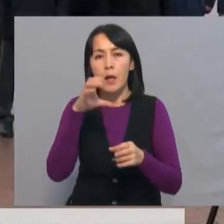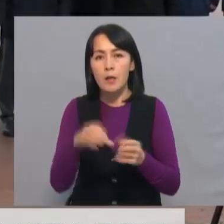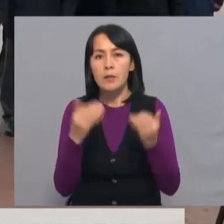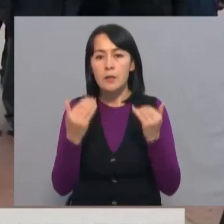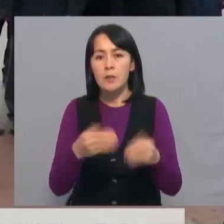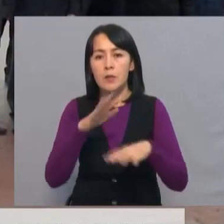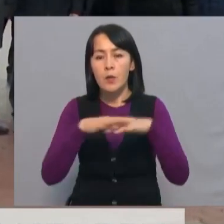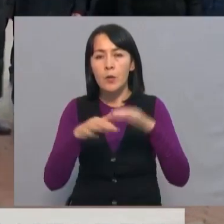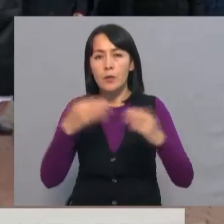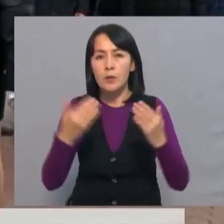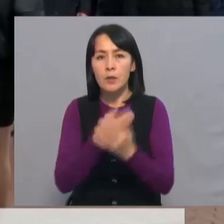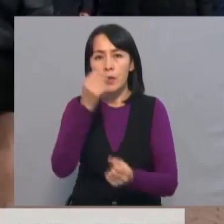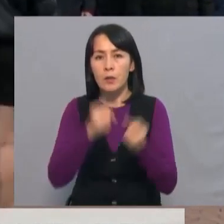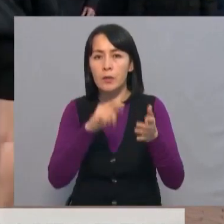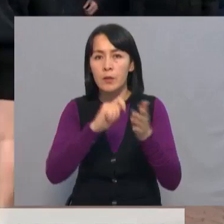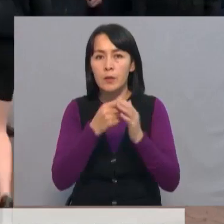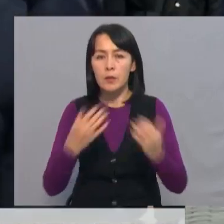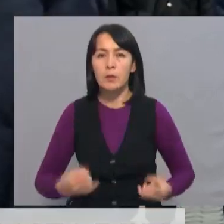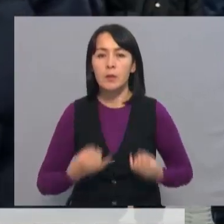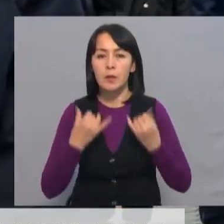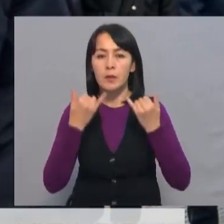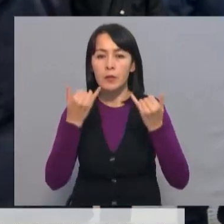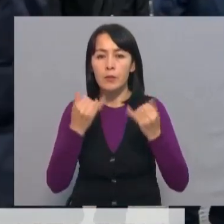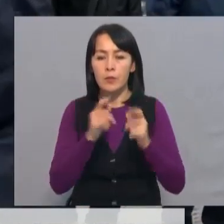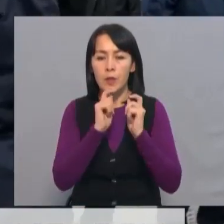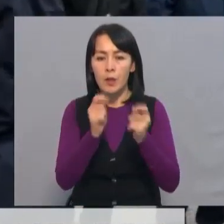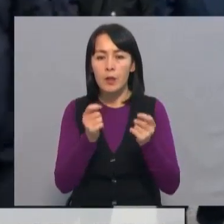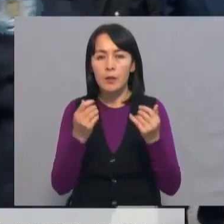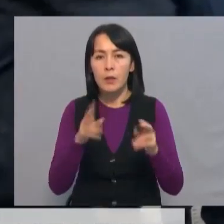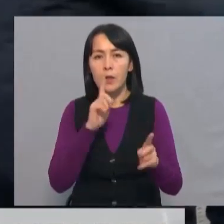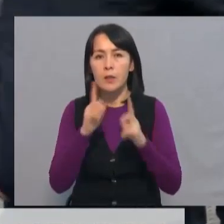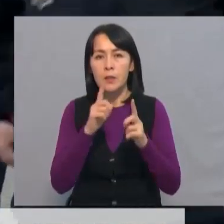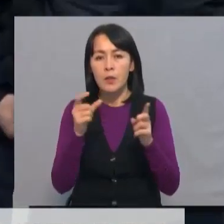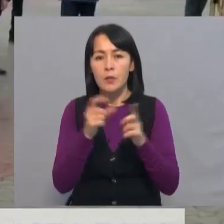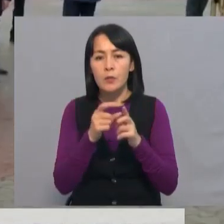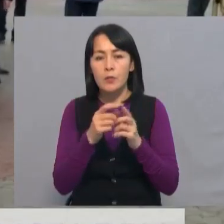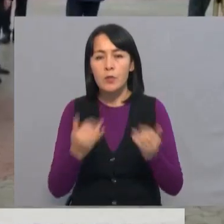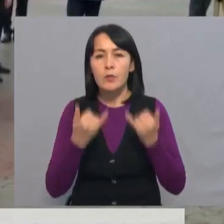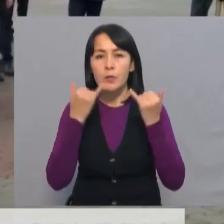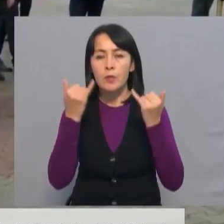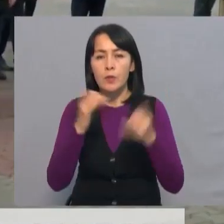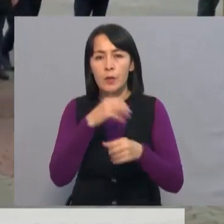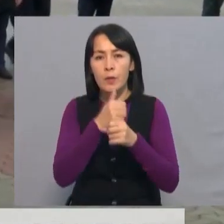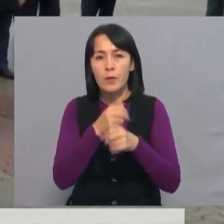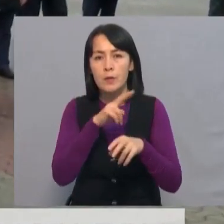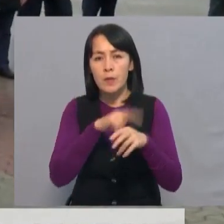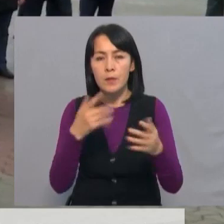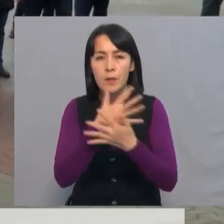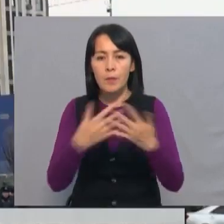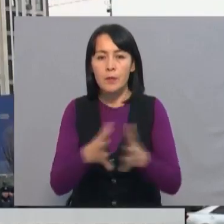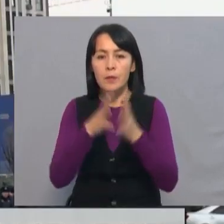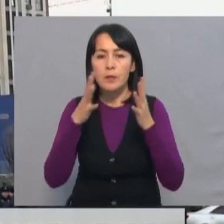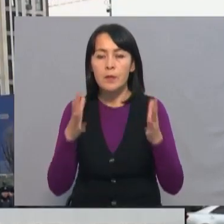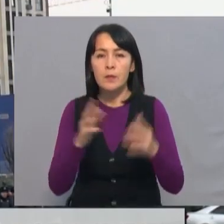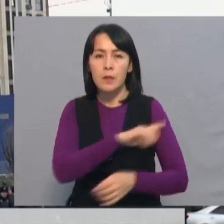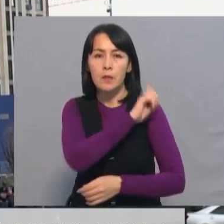Сыздықбековтің қолынан су жаңа автокөліктің кілтін салтанатты түрде қабыл алды. Жиында сөз сөйлеген шаһар басшысы полиция департаментінің материалдық техникалық